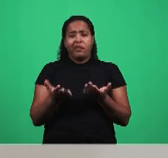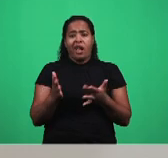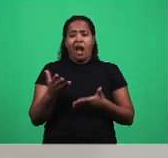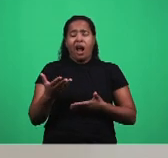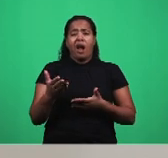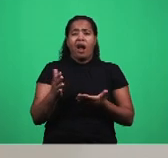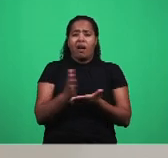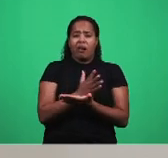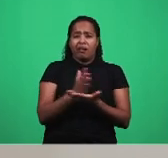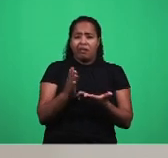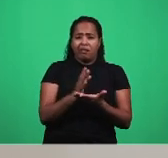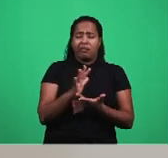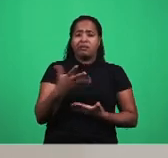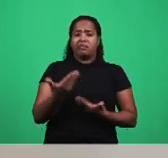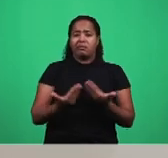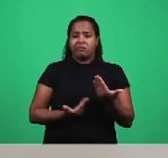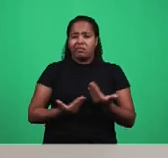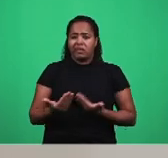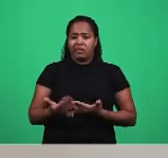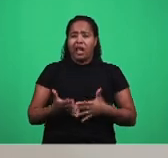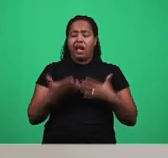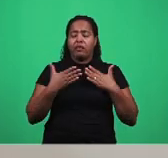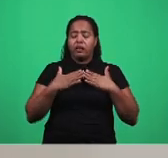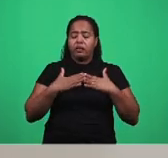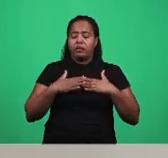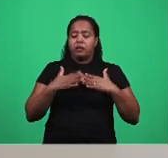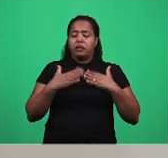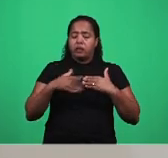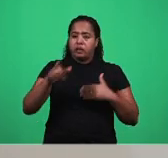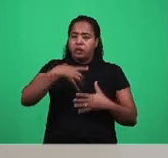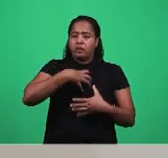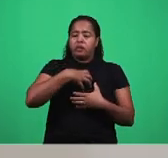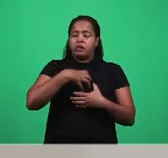quelques frères qui ont été préparés,